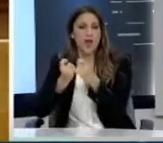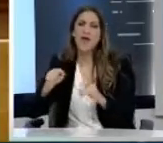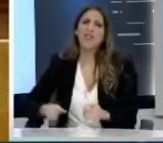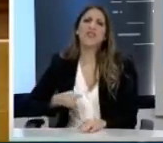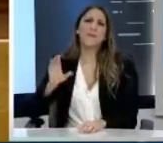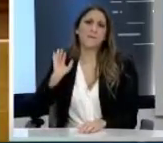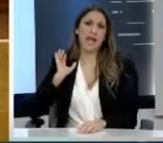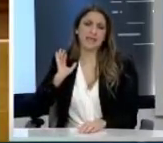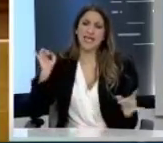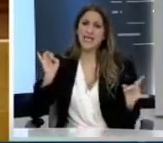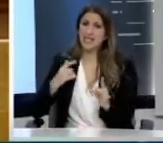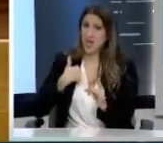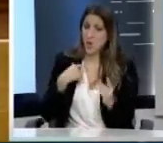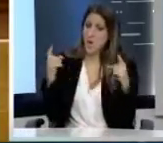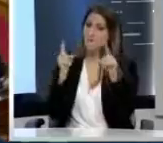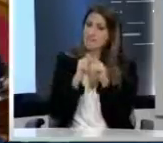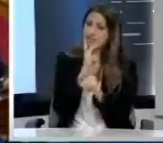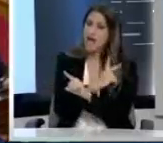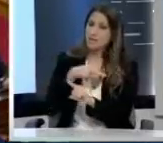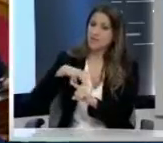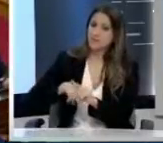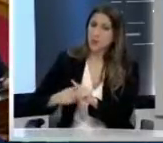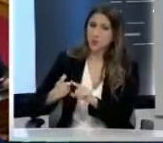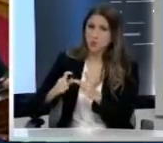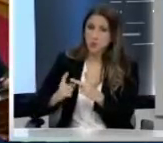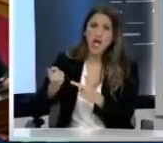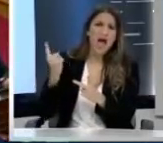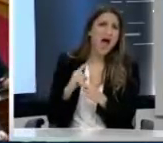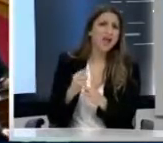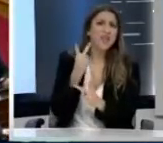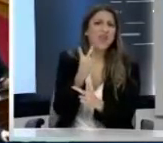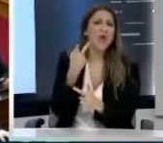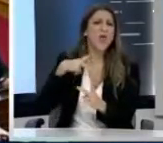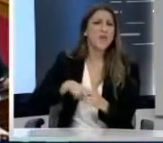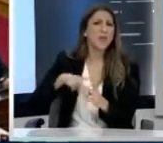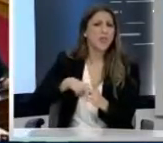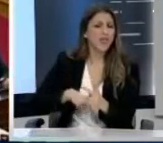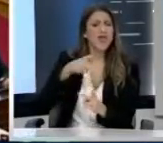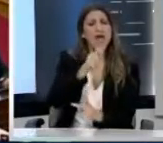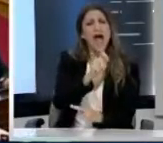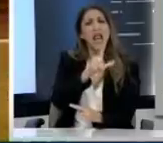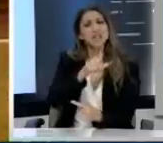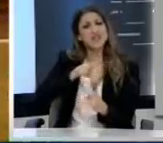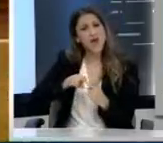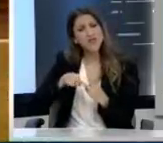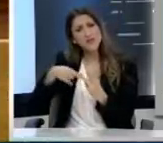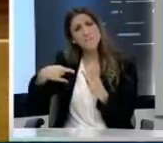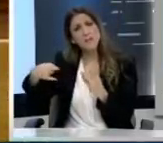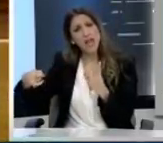αν μαζί με τον Χουλιαράκη, μαζί με τον Αλεξιάδη και την Παπανάτσιο, μαζί με όλη τη διαπραγματευτική